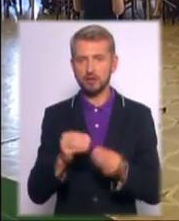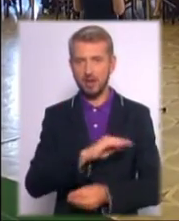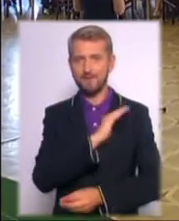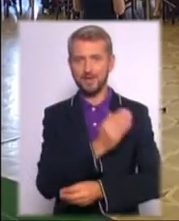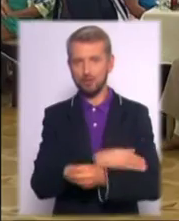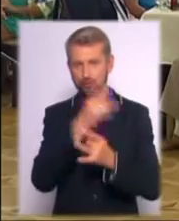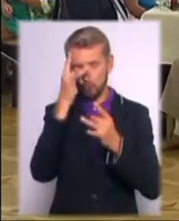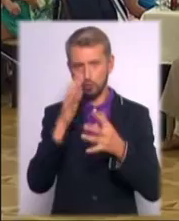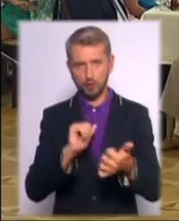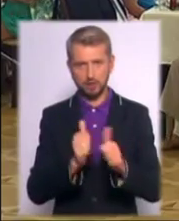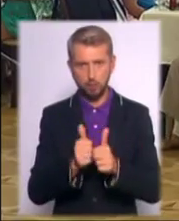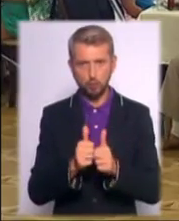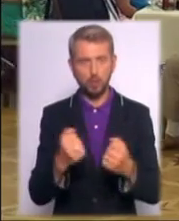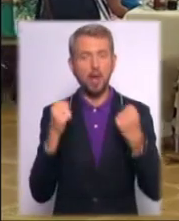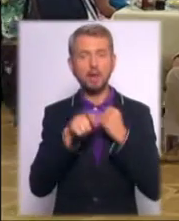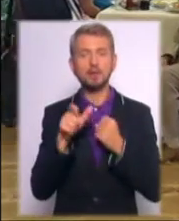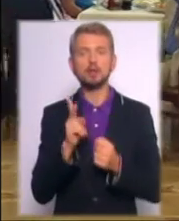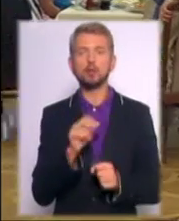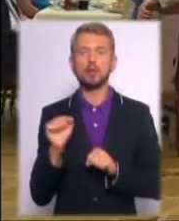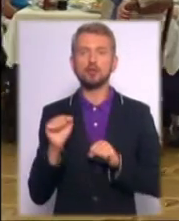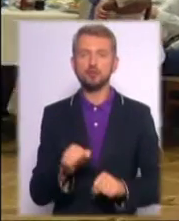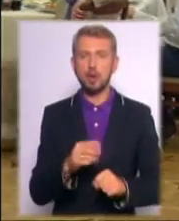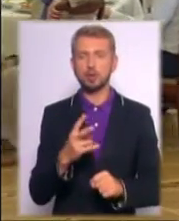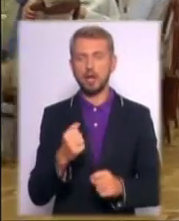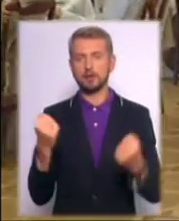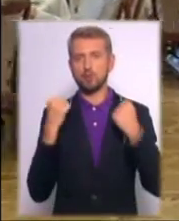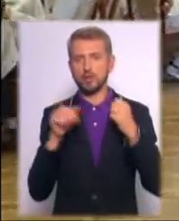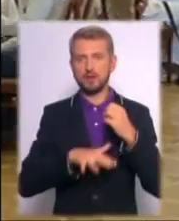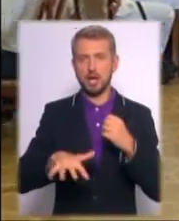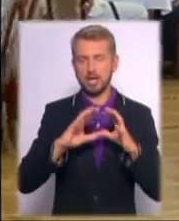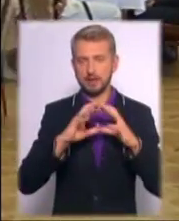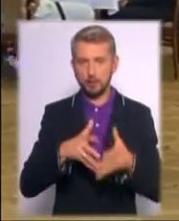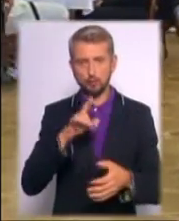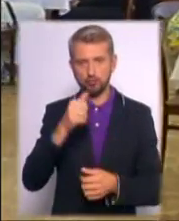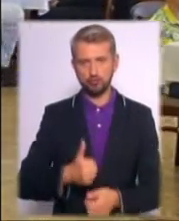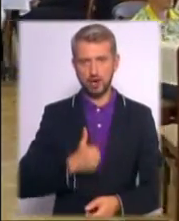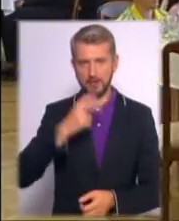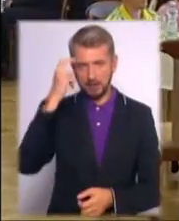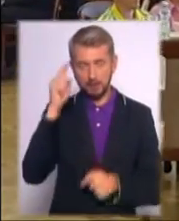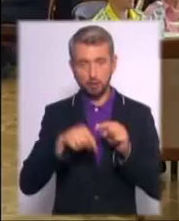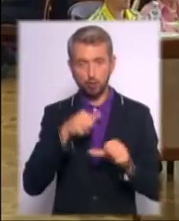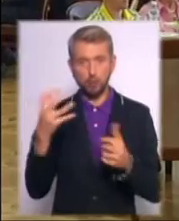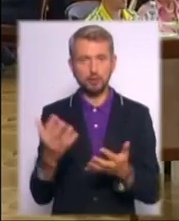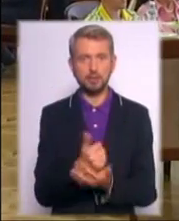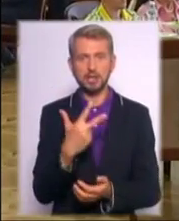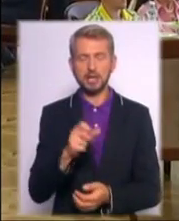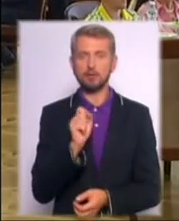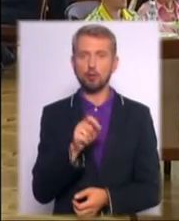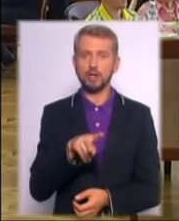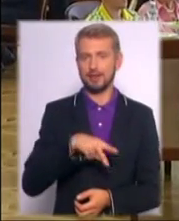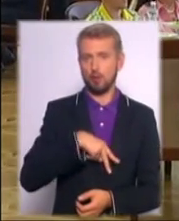та спорту. Атлети, які захищають на спортивних аренах світу честь Києва, цього року здобули 3 золоті